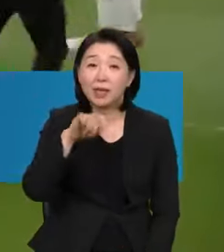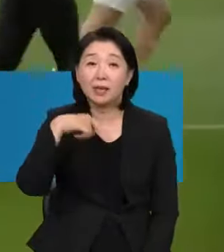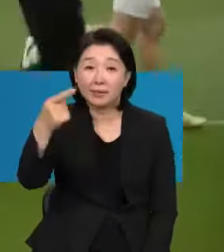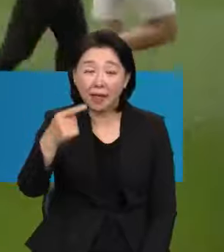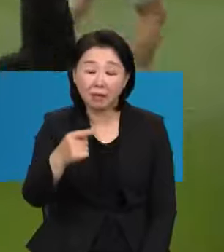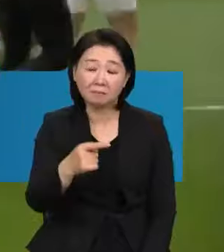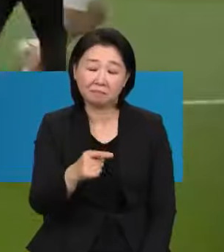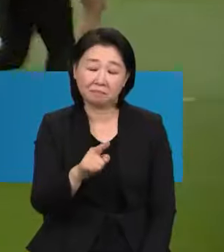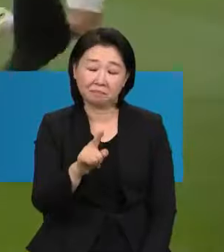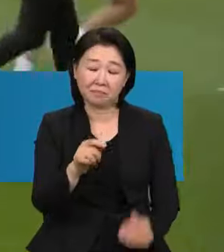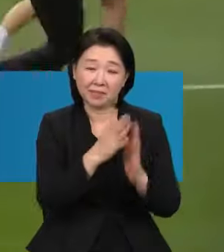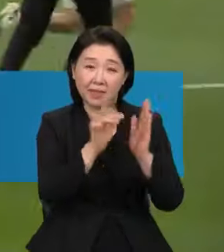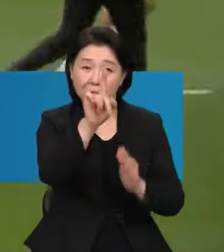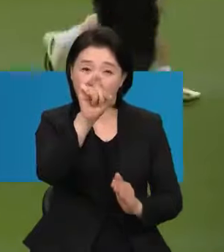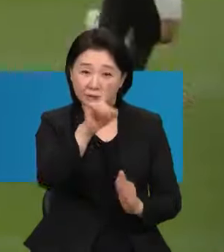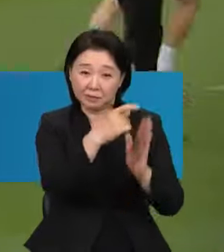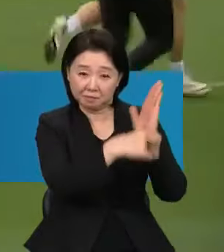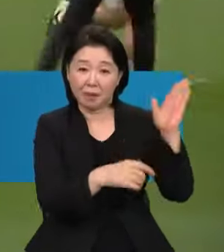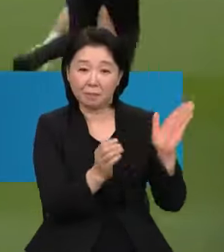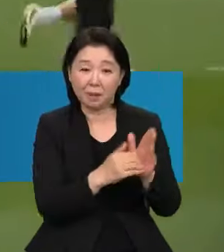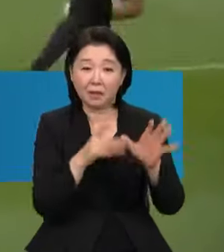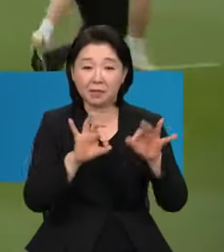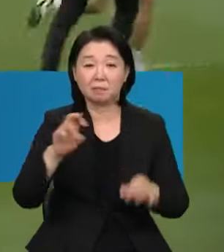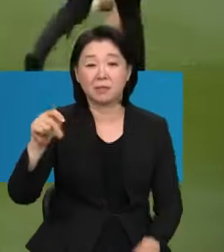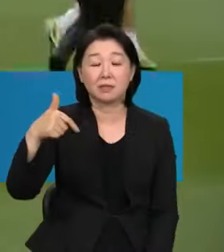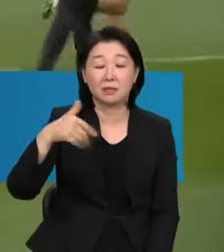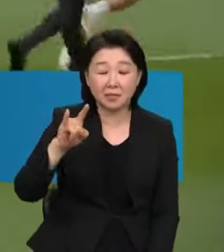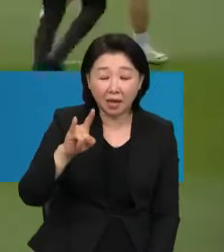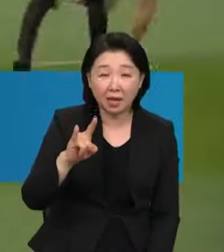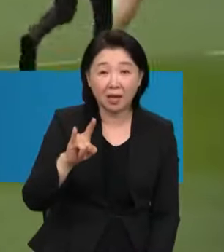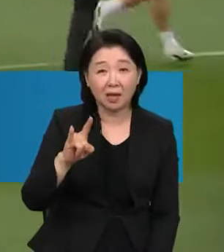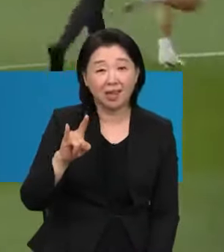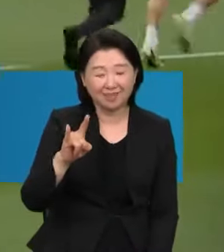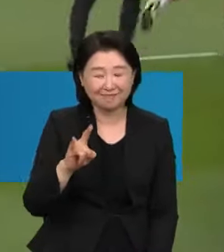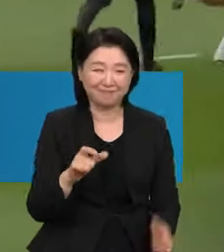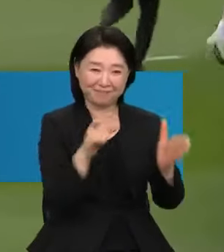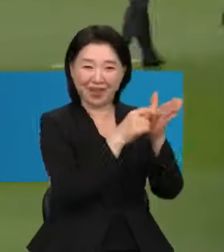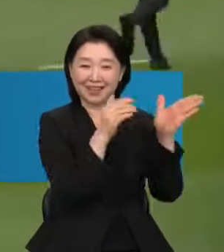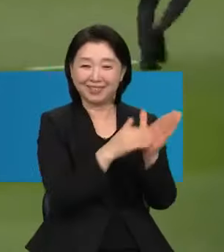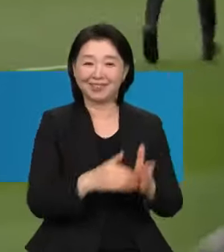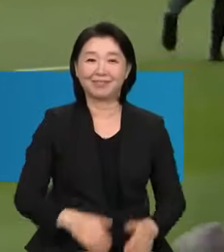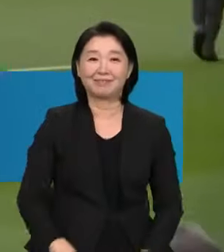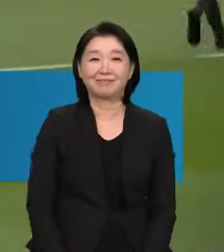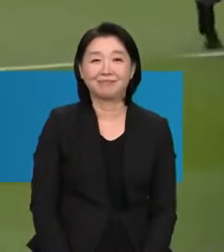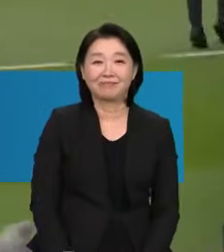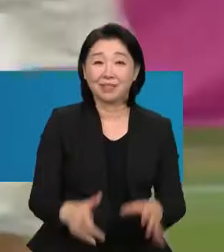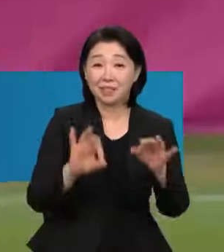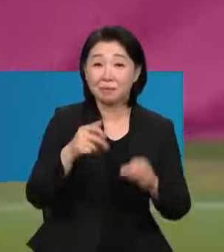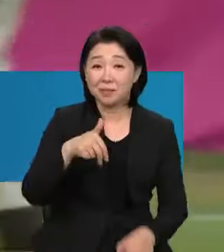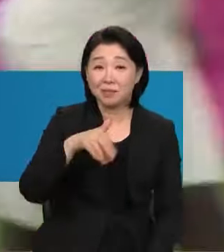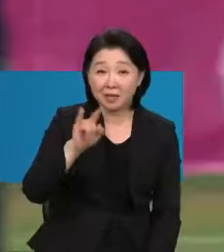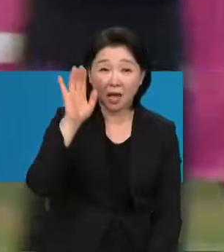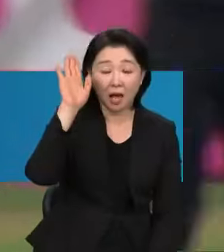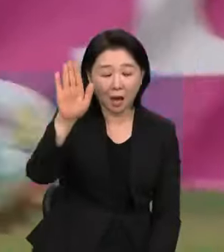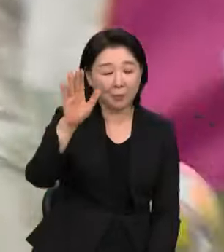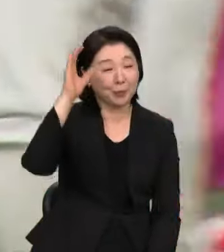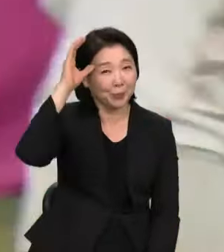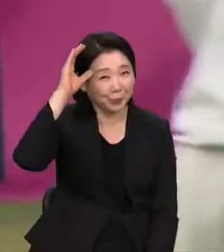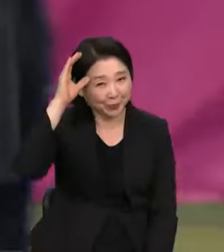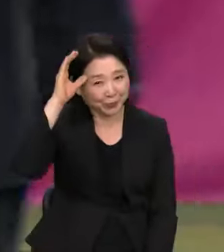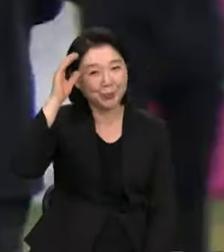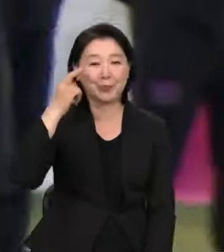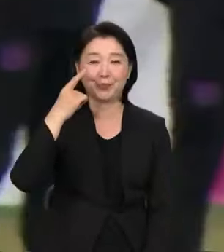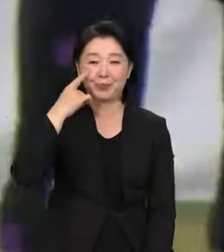베스트을 예상했는데 김민재는 다이어를 밀어내고 한 자리 차지했습니다 김민재 선수의 앞으로를 더